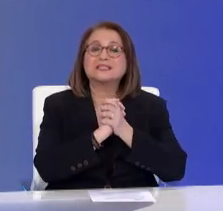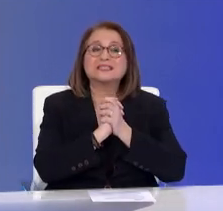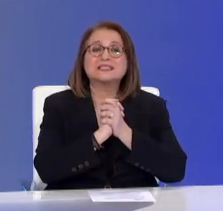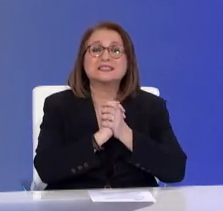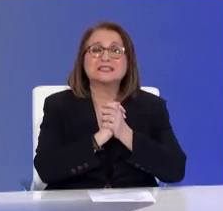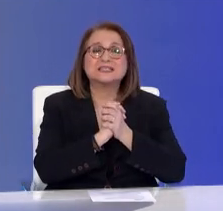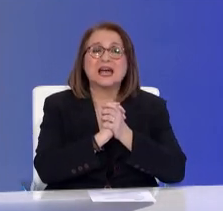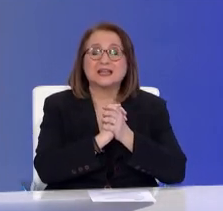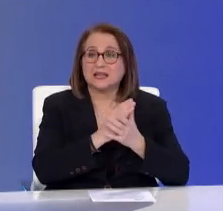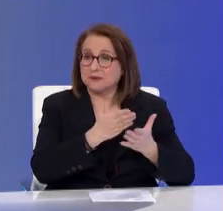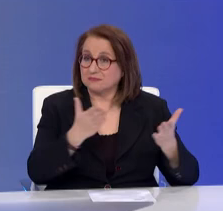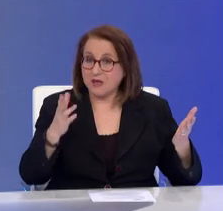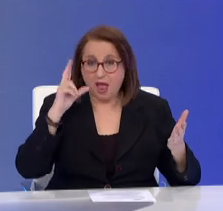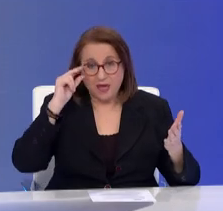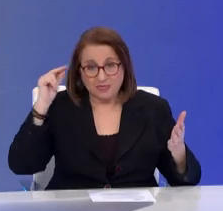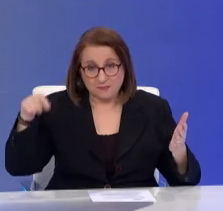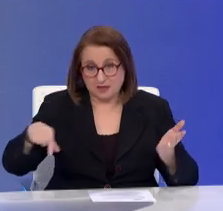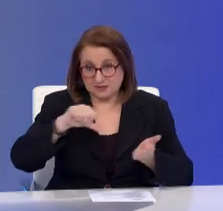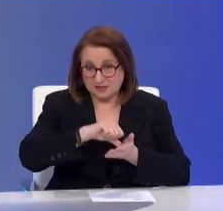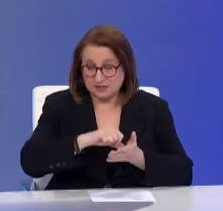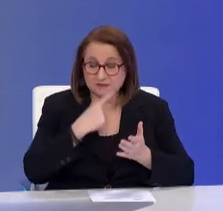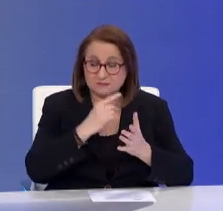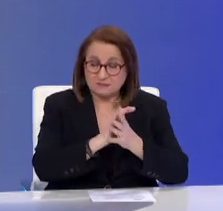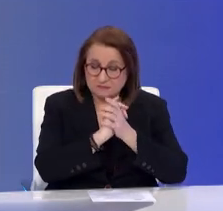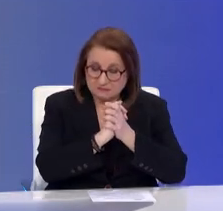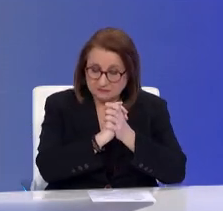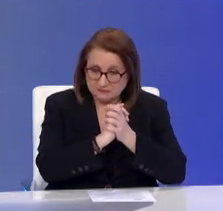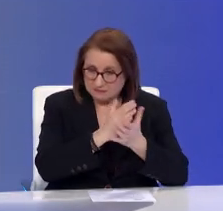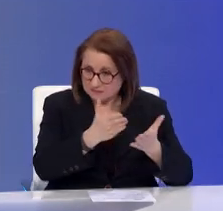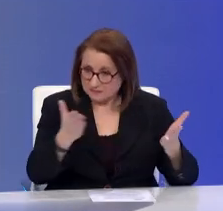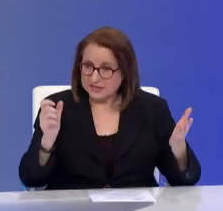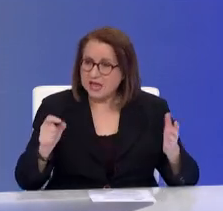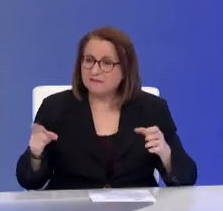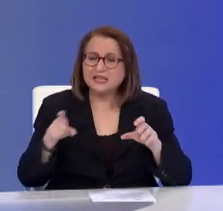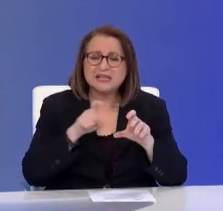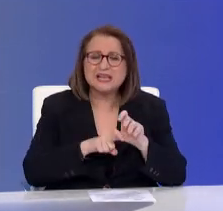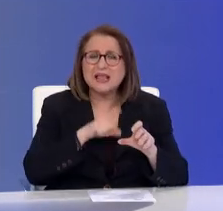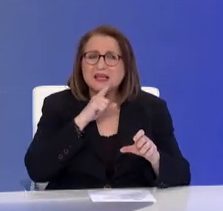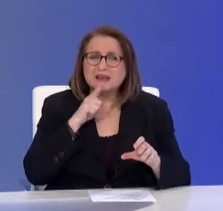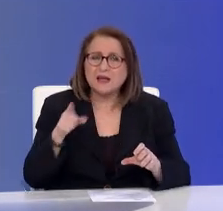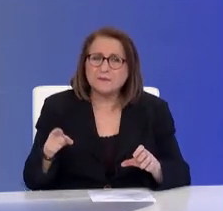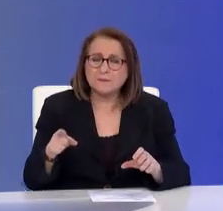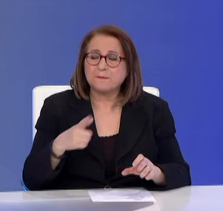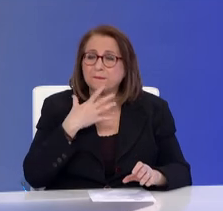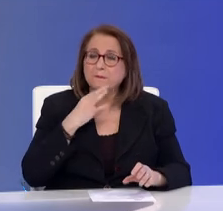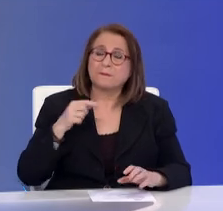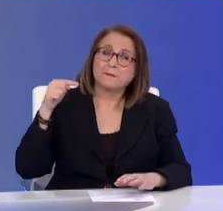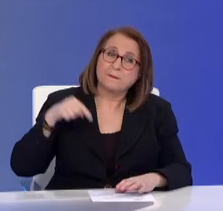συγχαρώ την Ακαδημία Αθηνών και την Εταιρεία για τον Ελληνισμό και τον Φιλελληνισμό